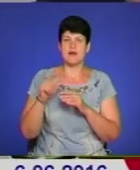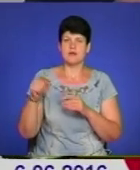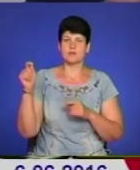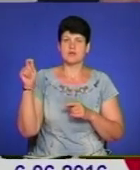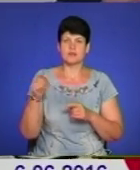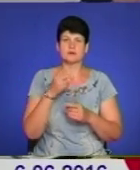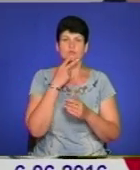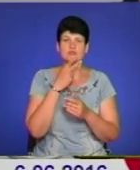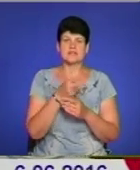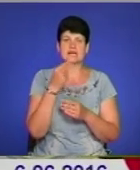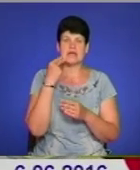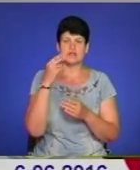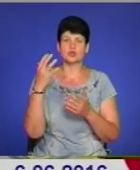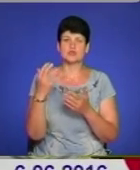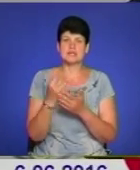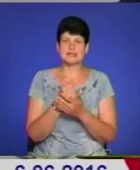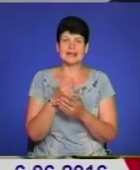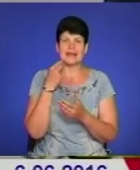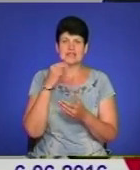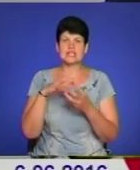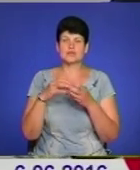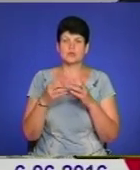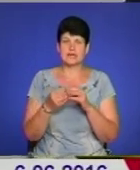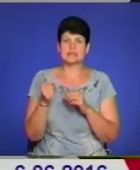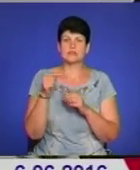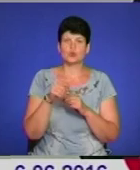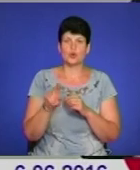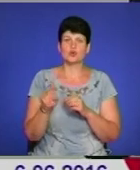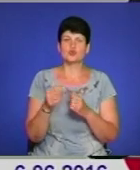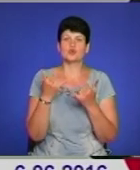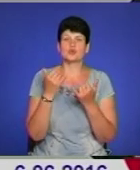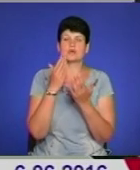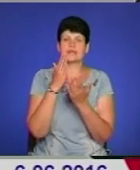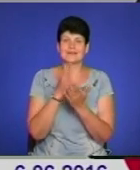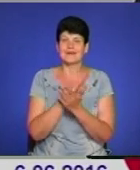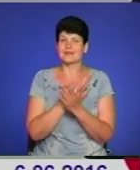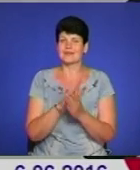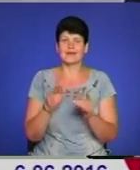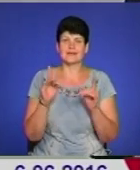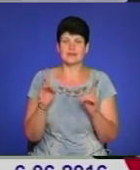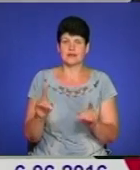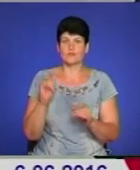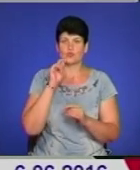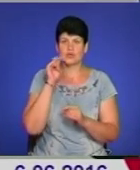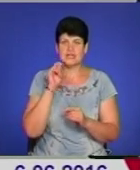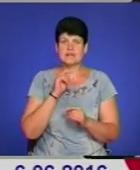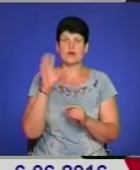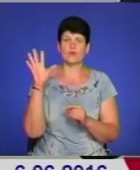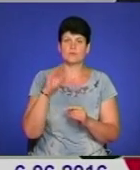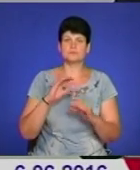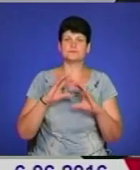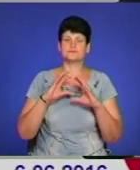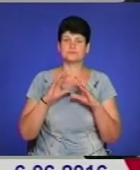подивитися найкращі досягнення, найкращі результати всього того, що сьогодні є не тільки в Україні, а й в світі. А